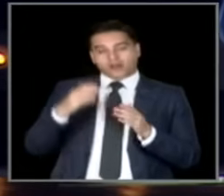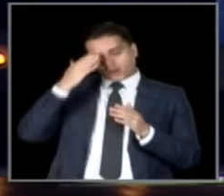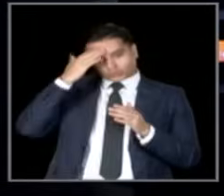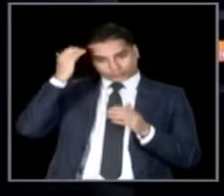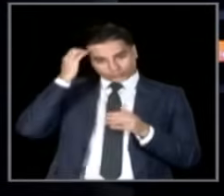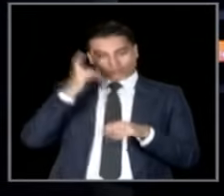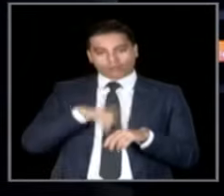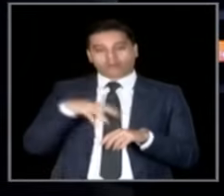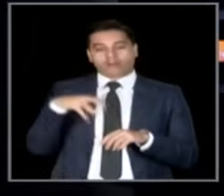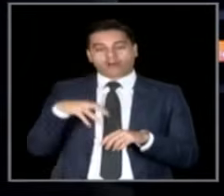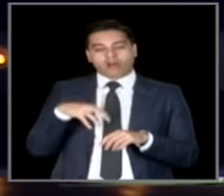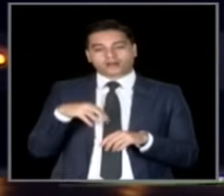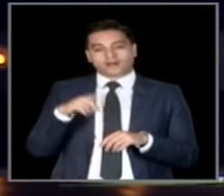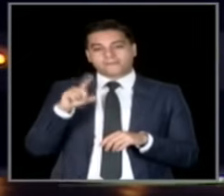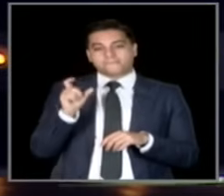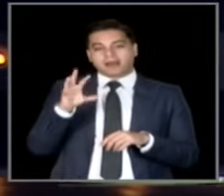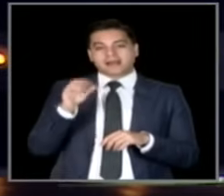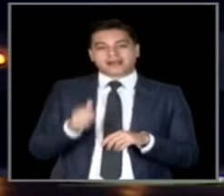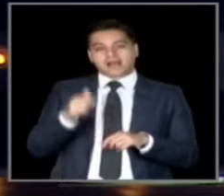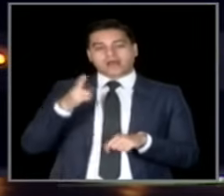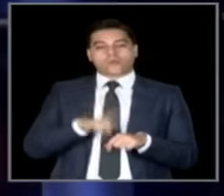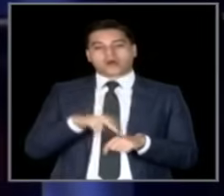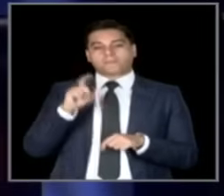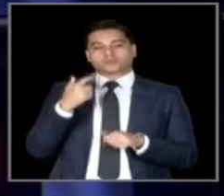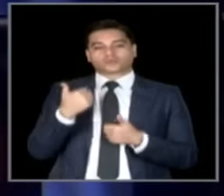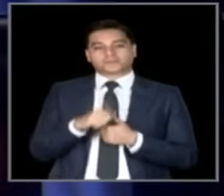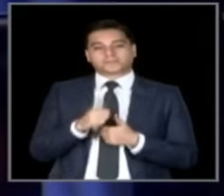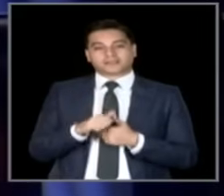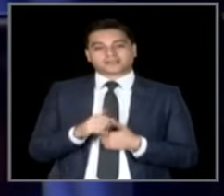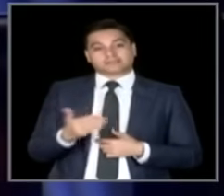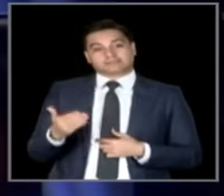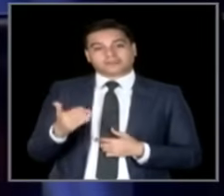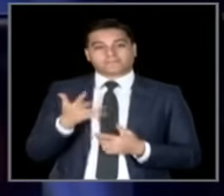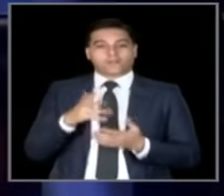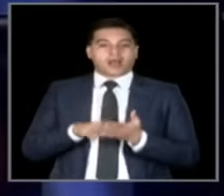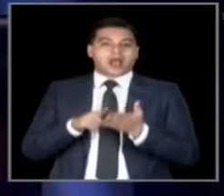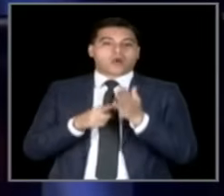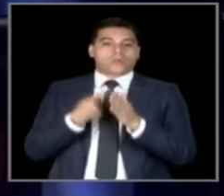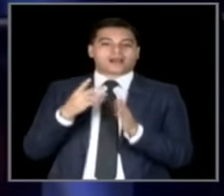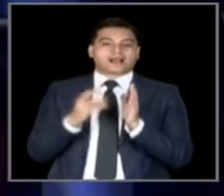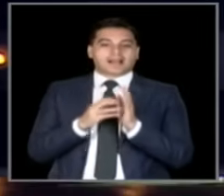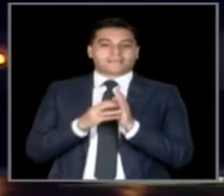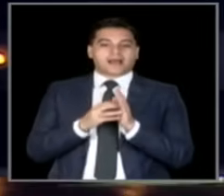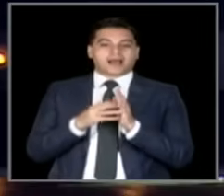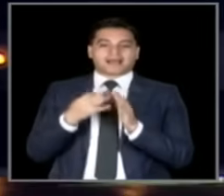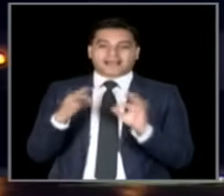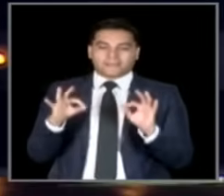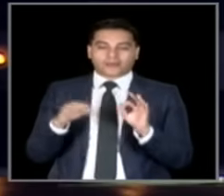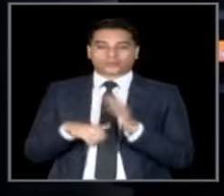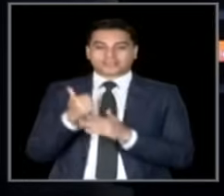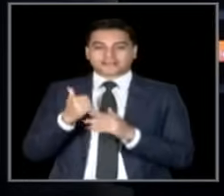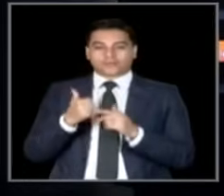جامعه القاهره، بنها والمنصوره. عادي ممكن نكون اول جامعه تجيب العلامه الكامله وتتاهل. ممكن